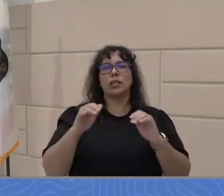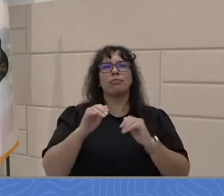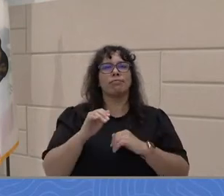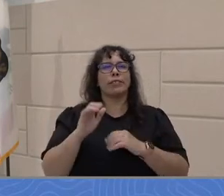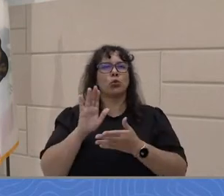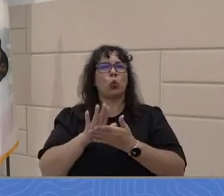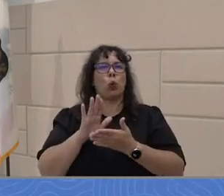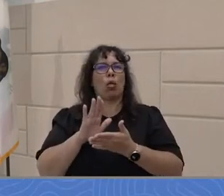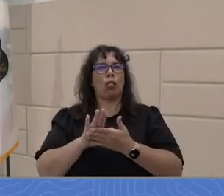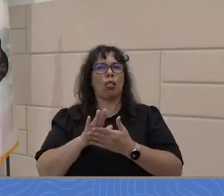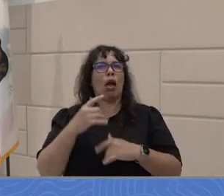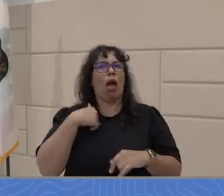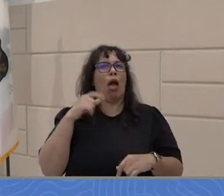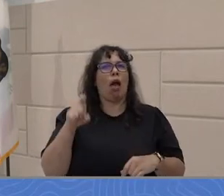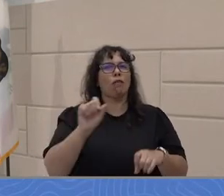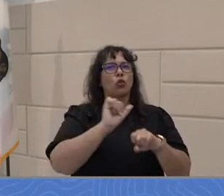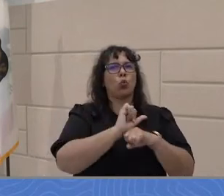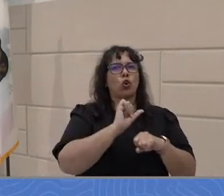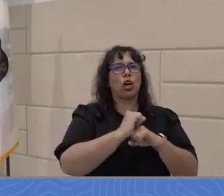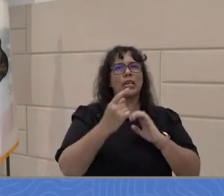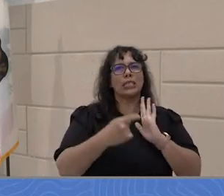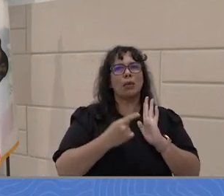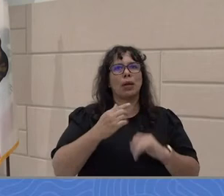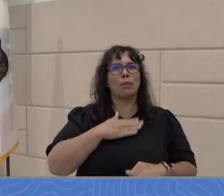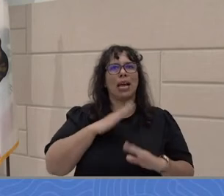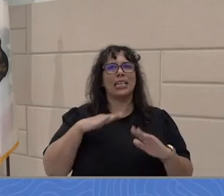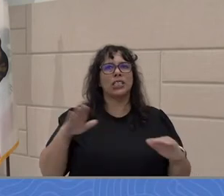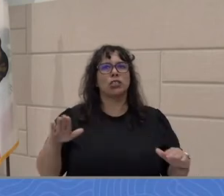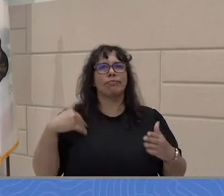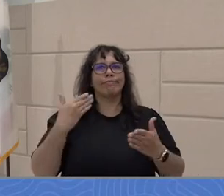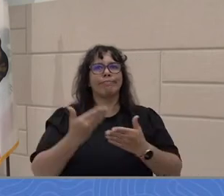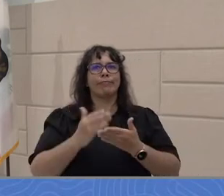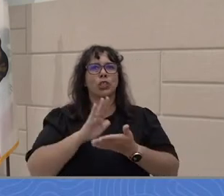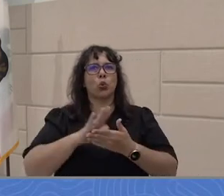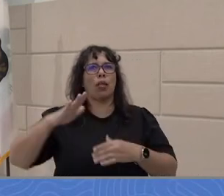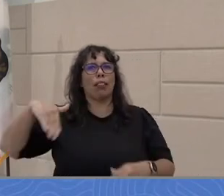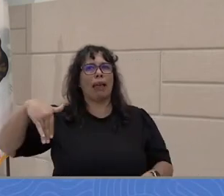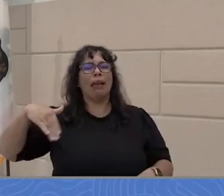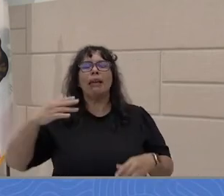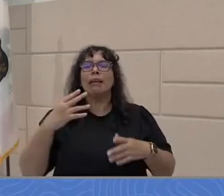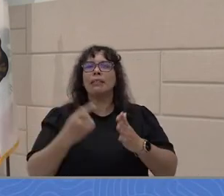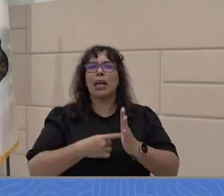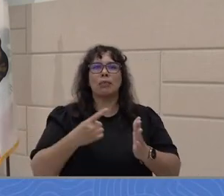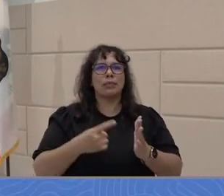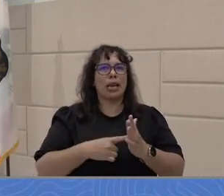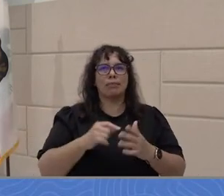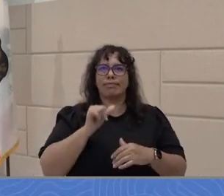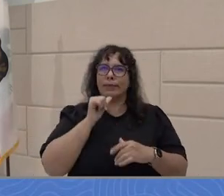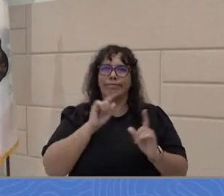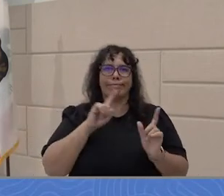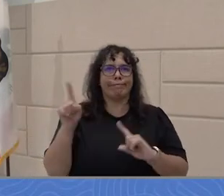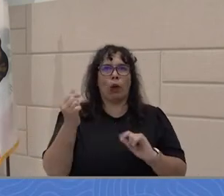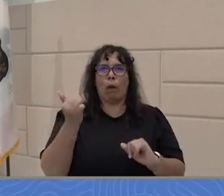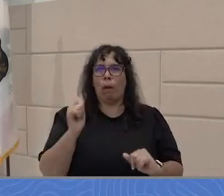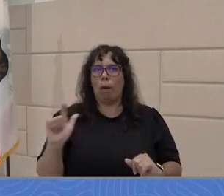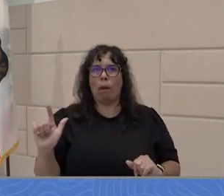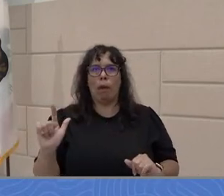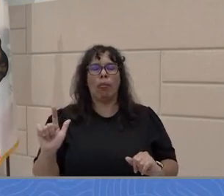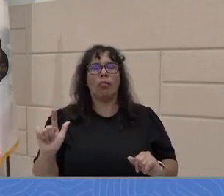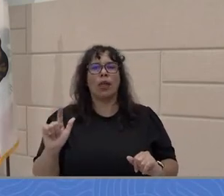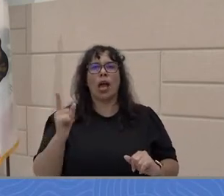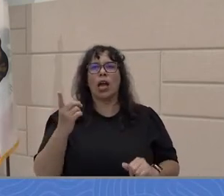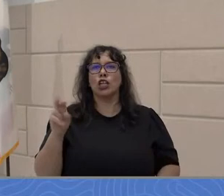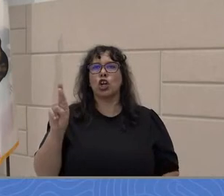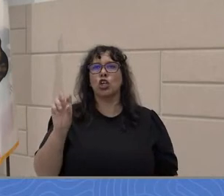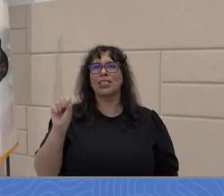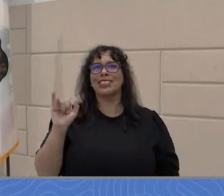ប្តីទេហើយគាត់ធ្វើកិច្ចការផងហើយពេលខ្លះកូនគាត់ទៅសាលារៀនមិនទាន់ហើយពេលខ្លះមិនបានទៅរៀនទាល់តែ